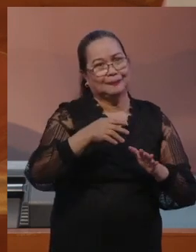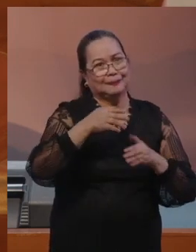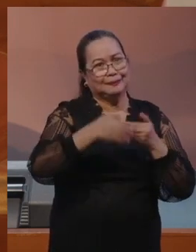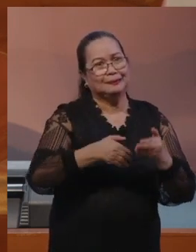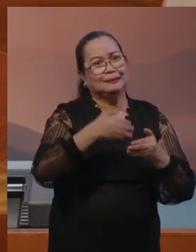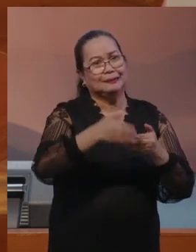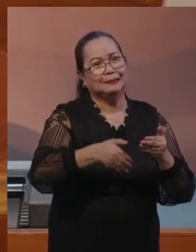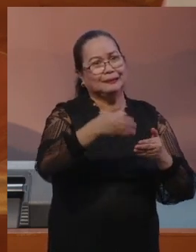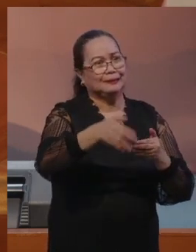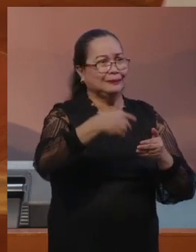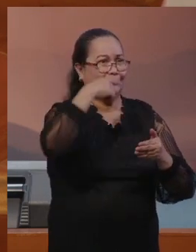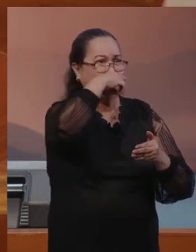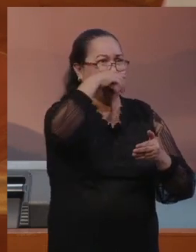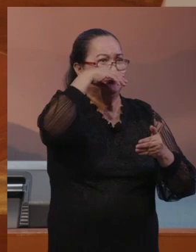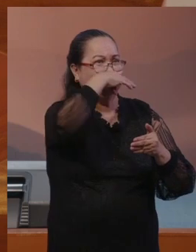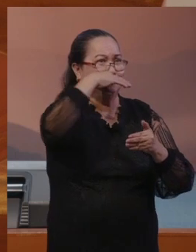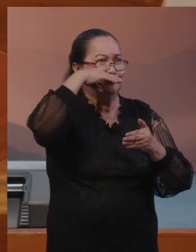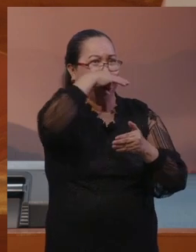panahon.